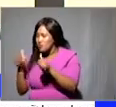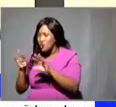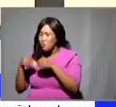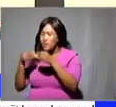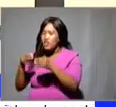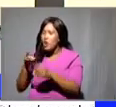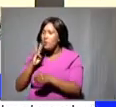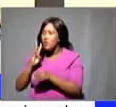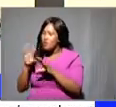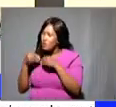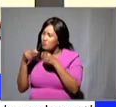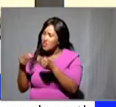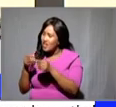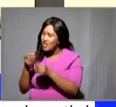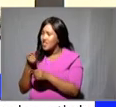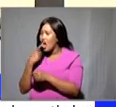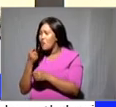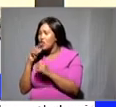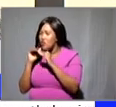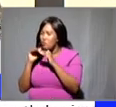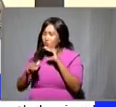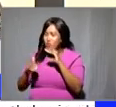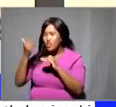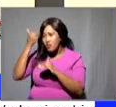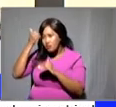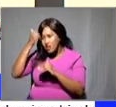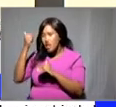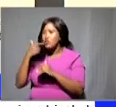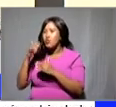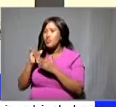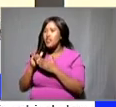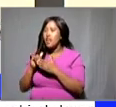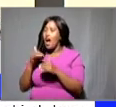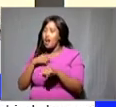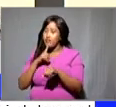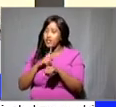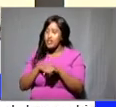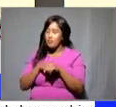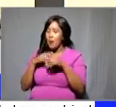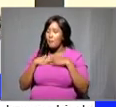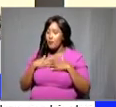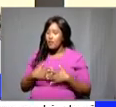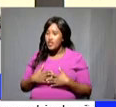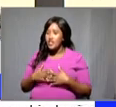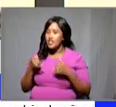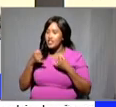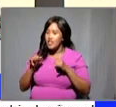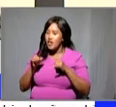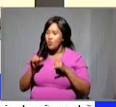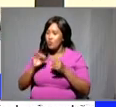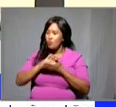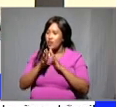mai tugakuhe tutawatwa kuguithia temperature nigetha mwiri tukahe time ya mwiri waku naguo withodekera